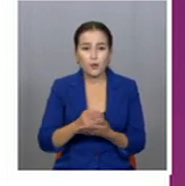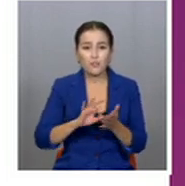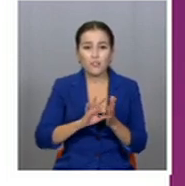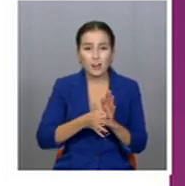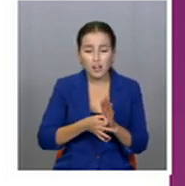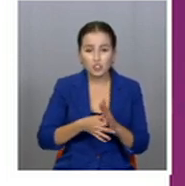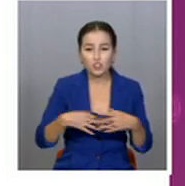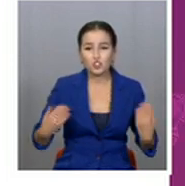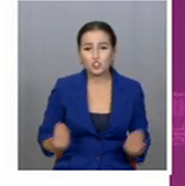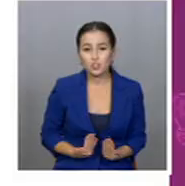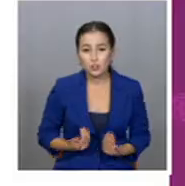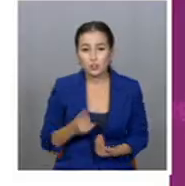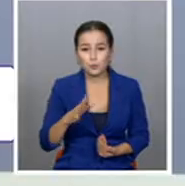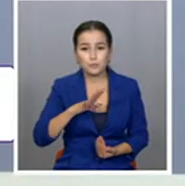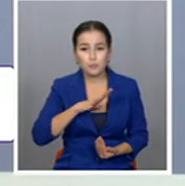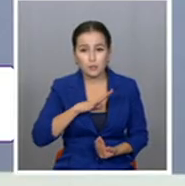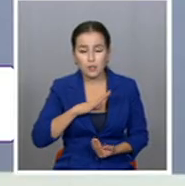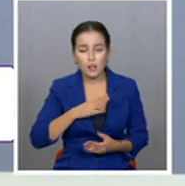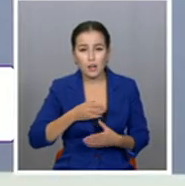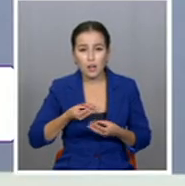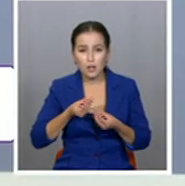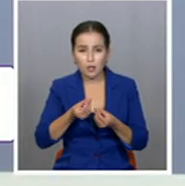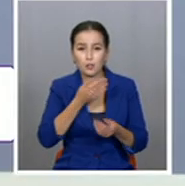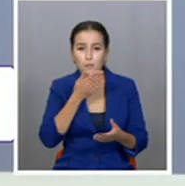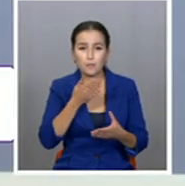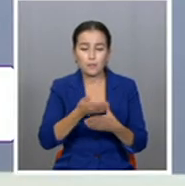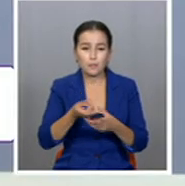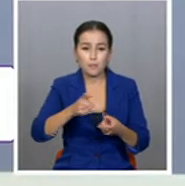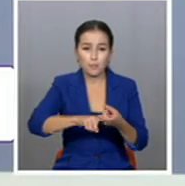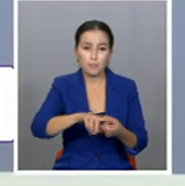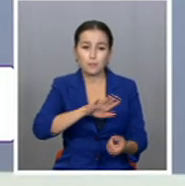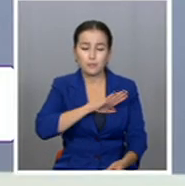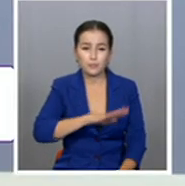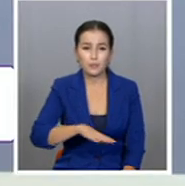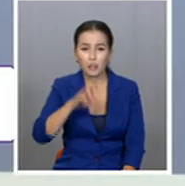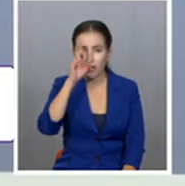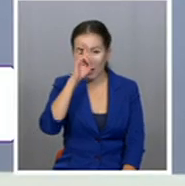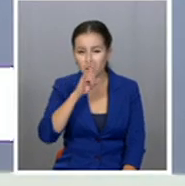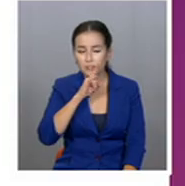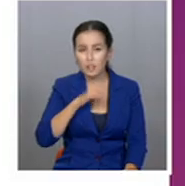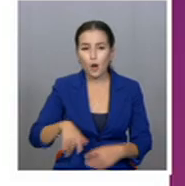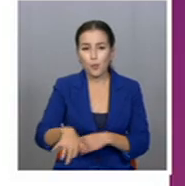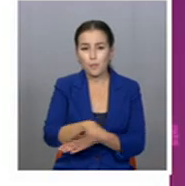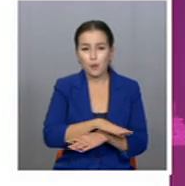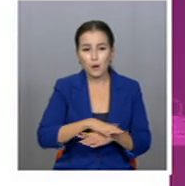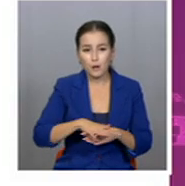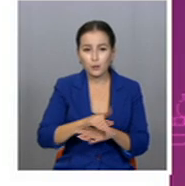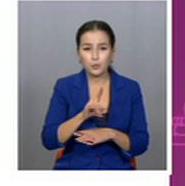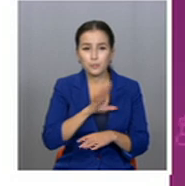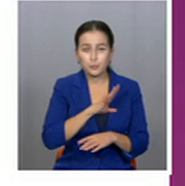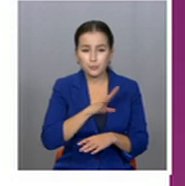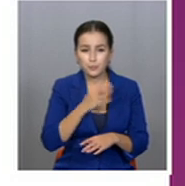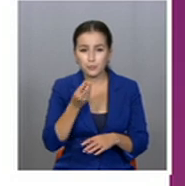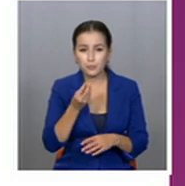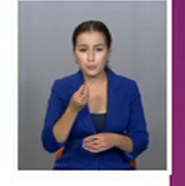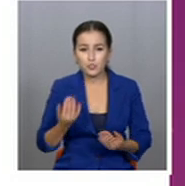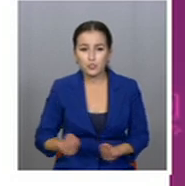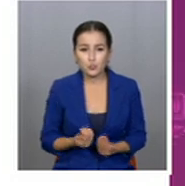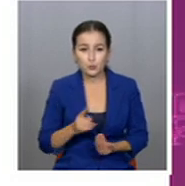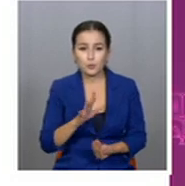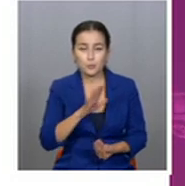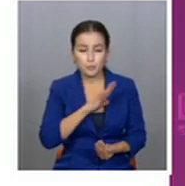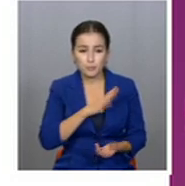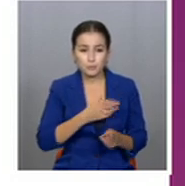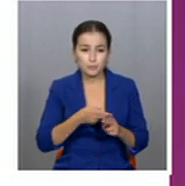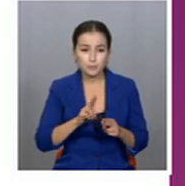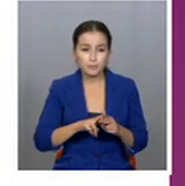ету жүйесіне әсер етті. Қазақстан аумағында тіршілікті қамтамасыз ету жүйесі қалай қалыптасты және